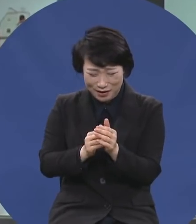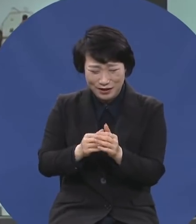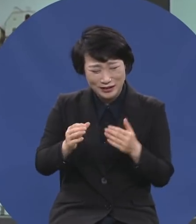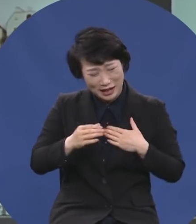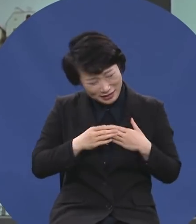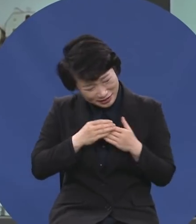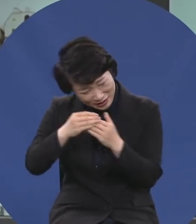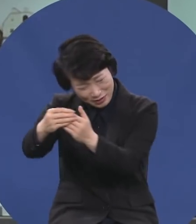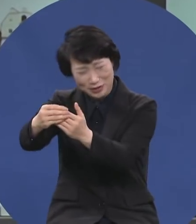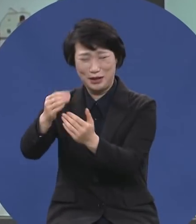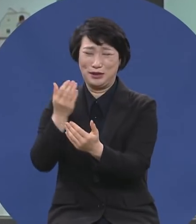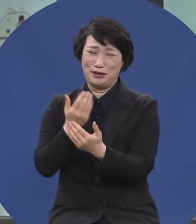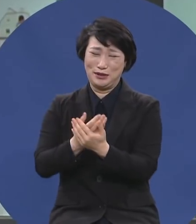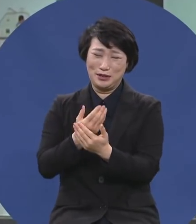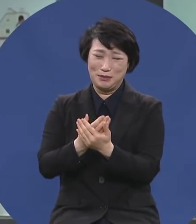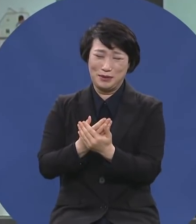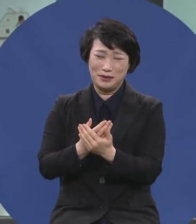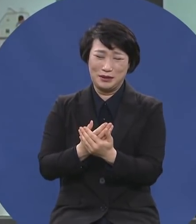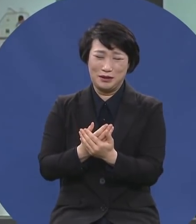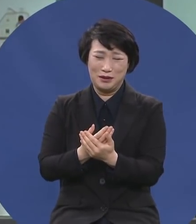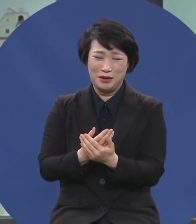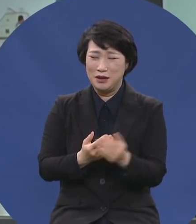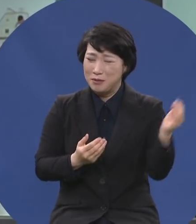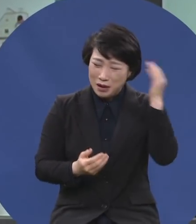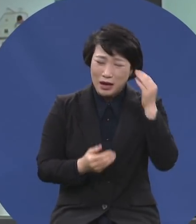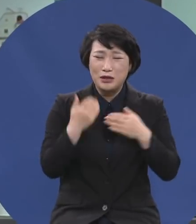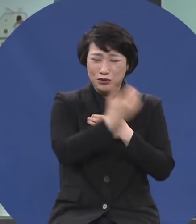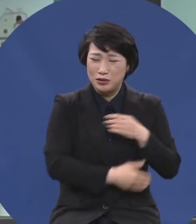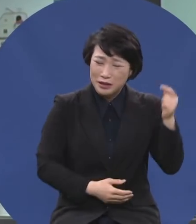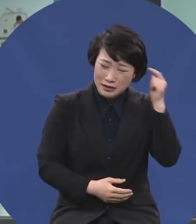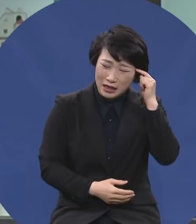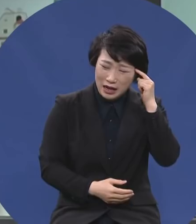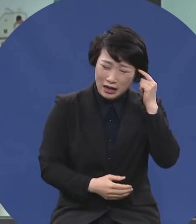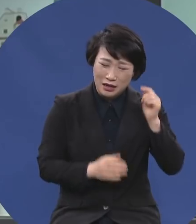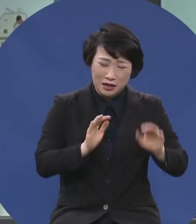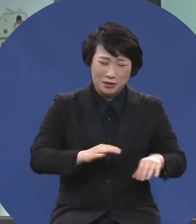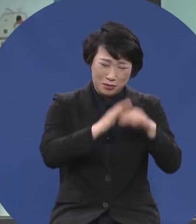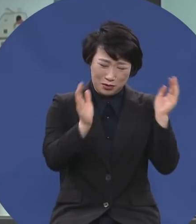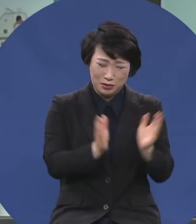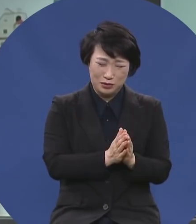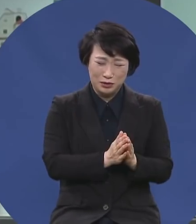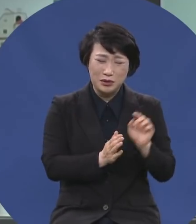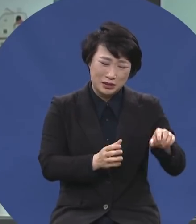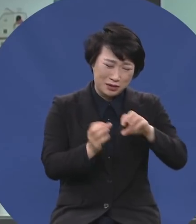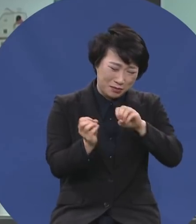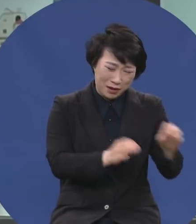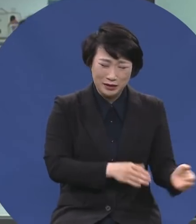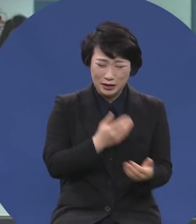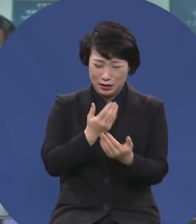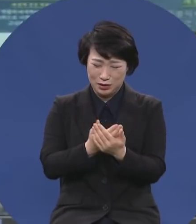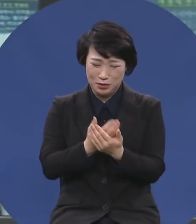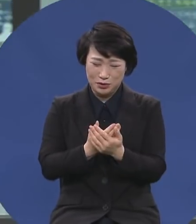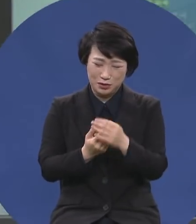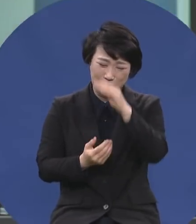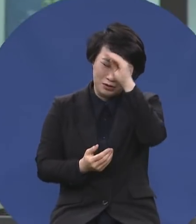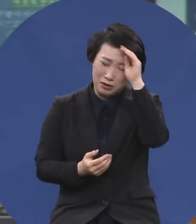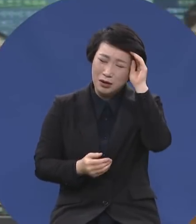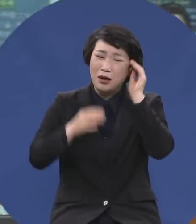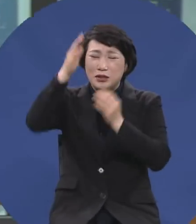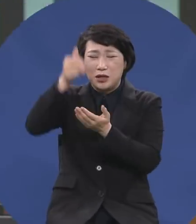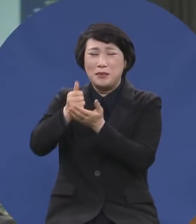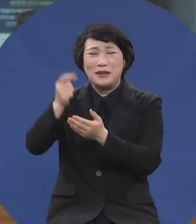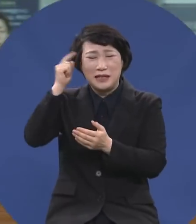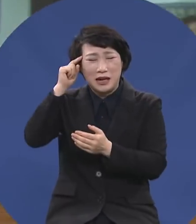끌고 가시옵소서. 방해하는 육신의 생각은 몰락하게 하시고 성령의